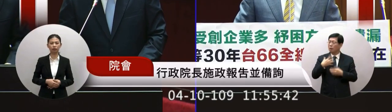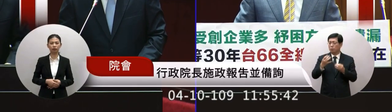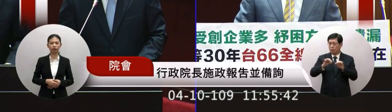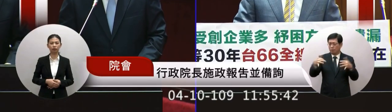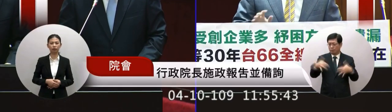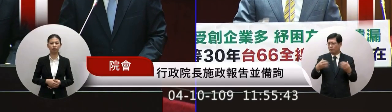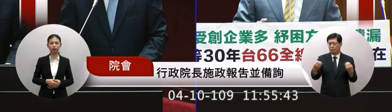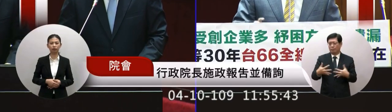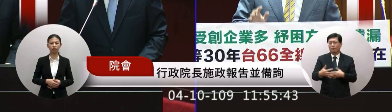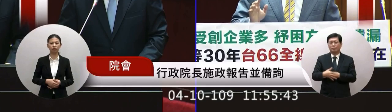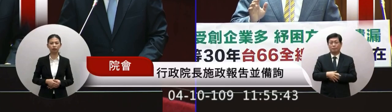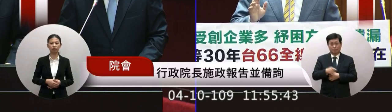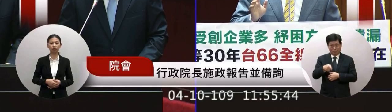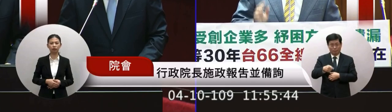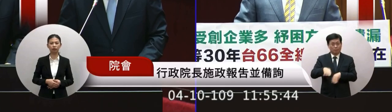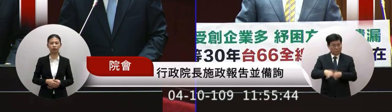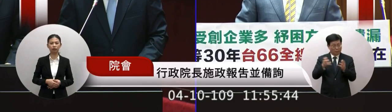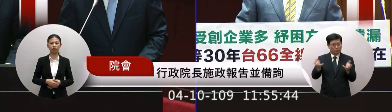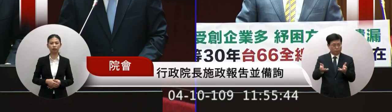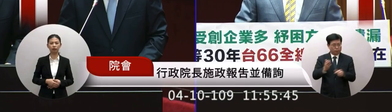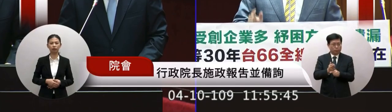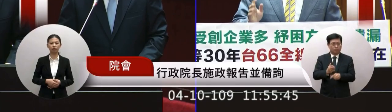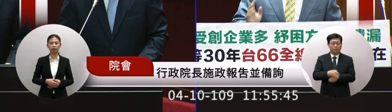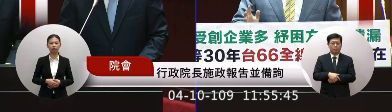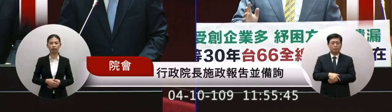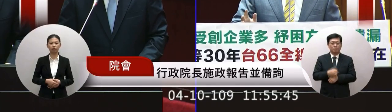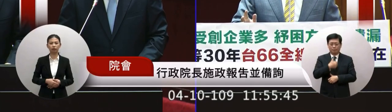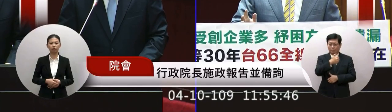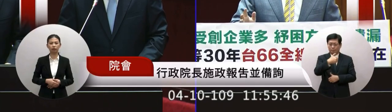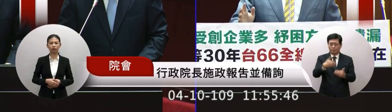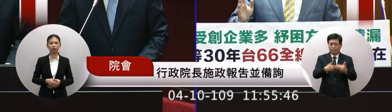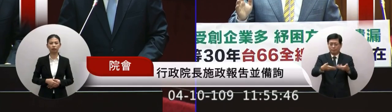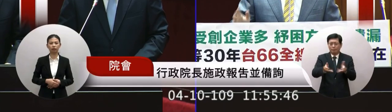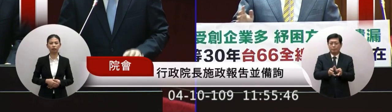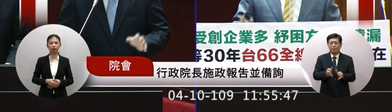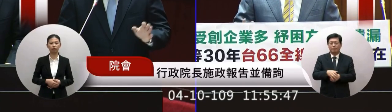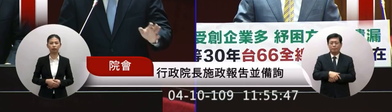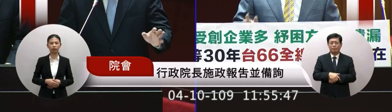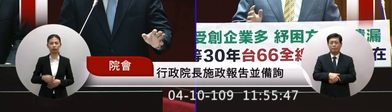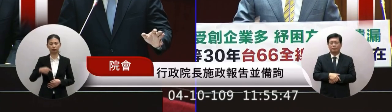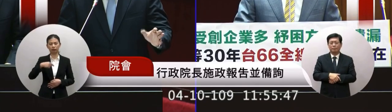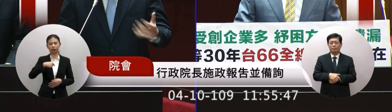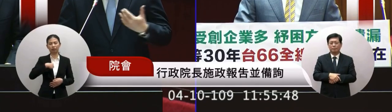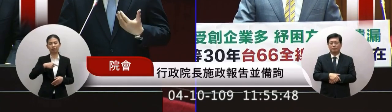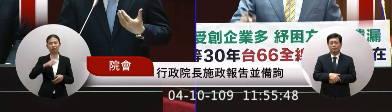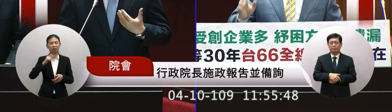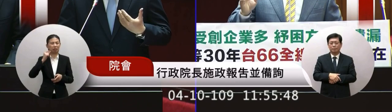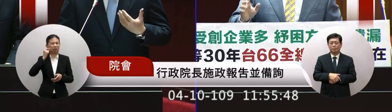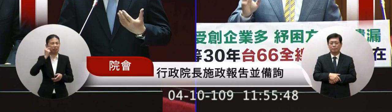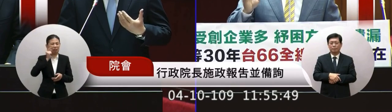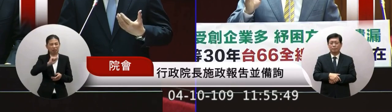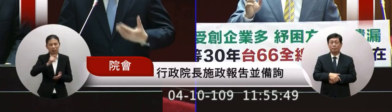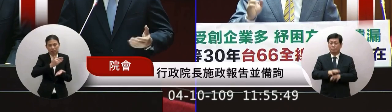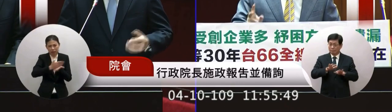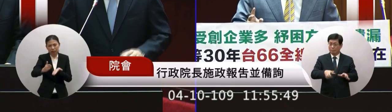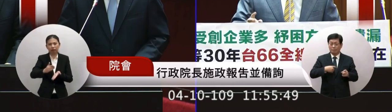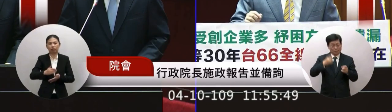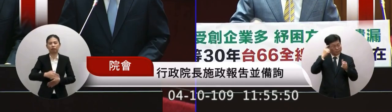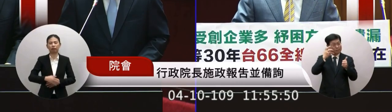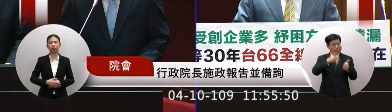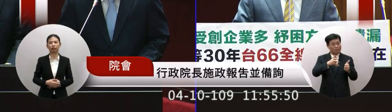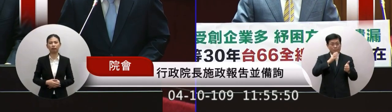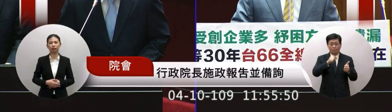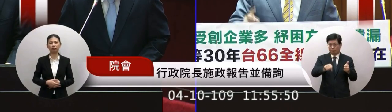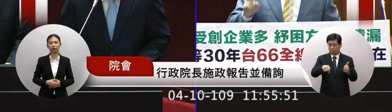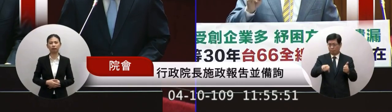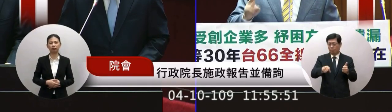问题，所以这个地方已经在施作了。好，这个很感谢交通部， 这个也是克服万难啦，我们自己的地。 那现在我想问的是说，